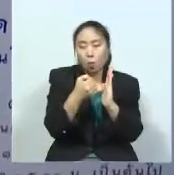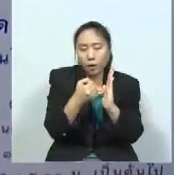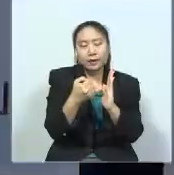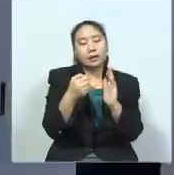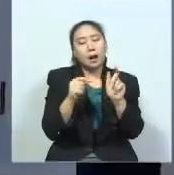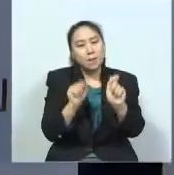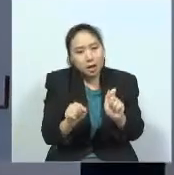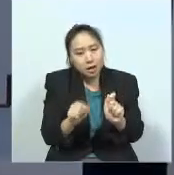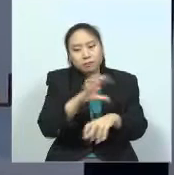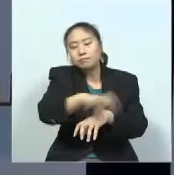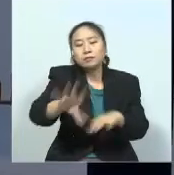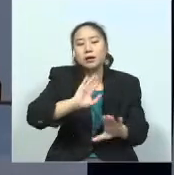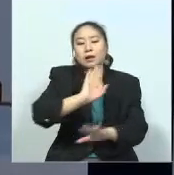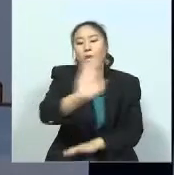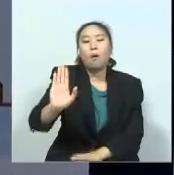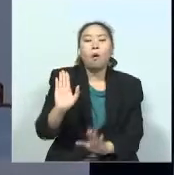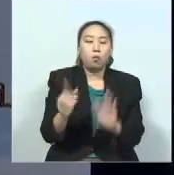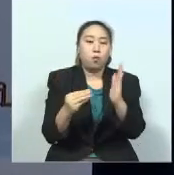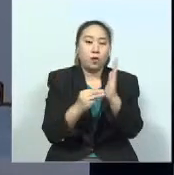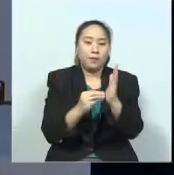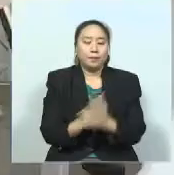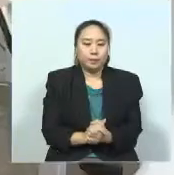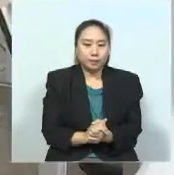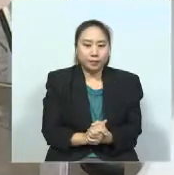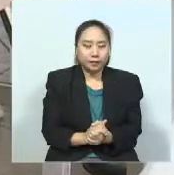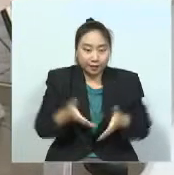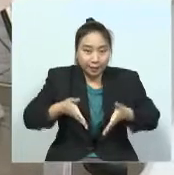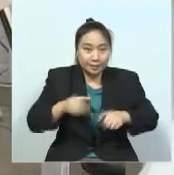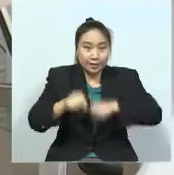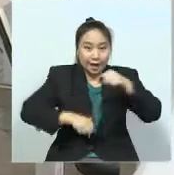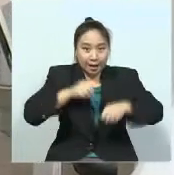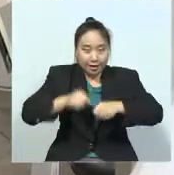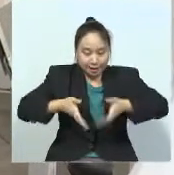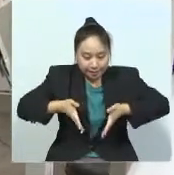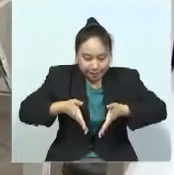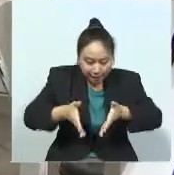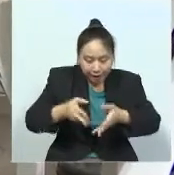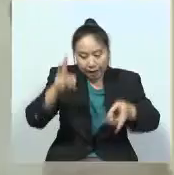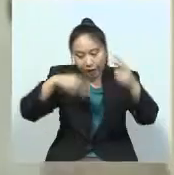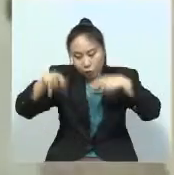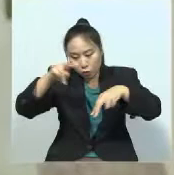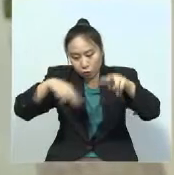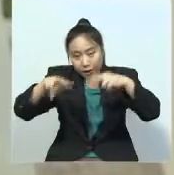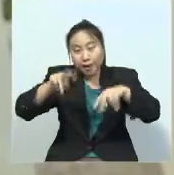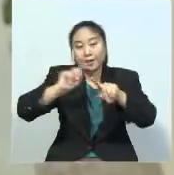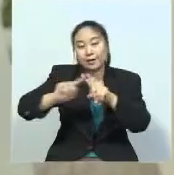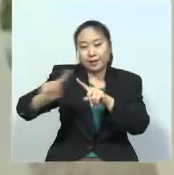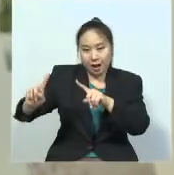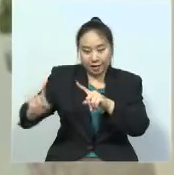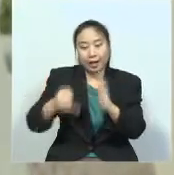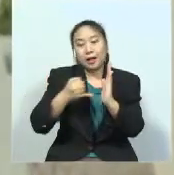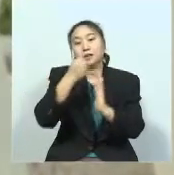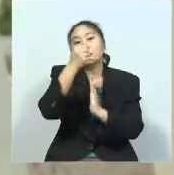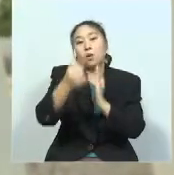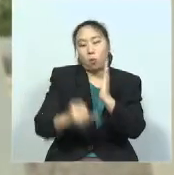ำเภอทุกเขตในพื้นที่กรุงเทพมหานครส่วนเส้นทางการปั่นจักรยานการดูแลความปลอดภัยและการอำนวยความสะดวกแต่